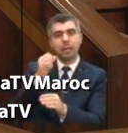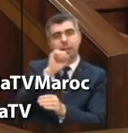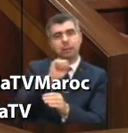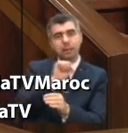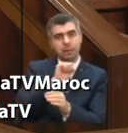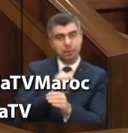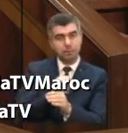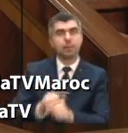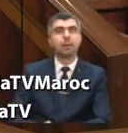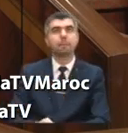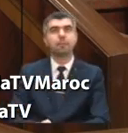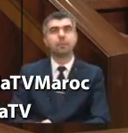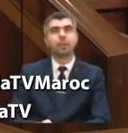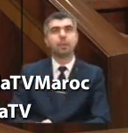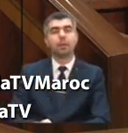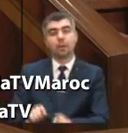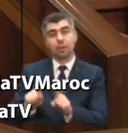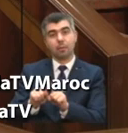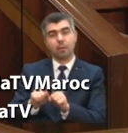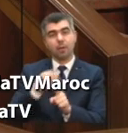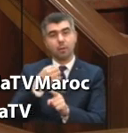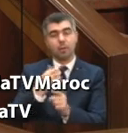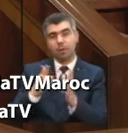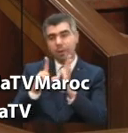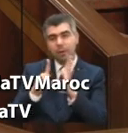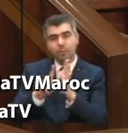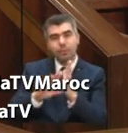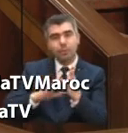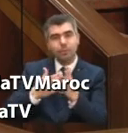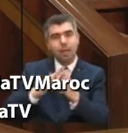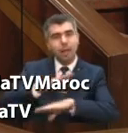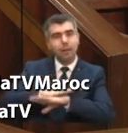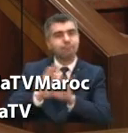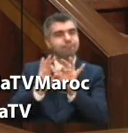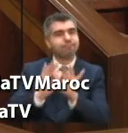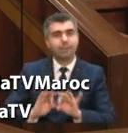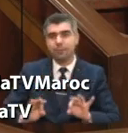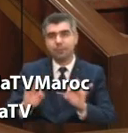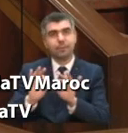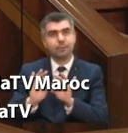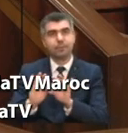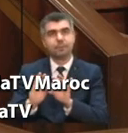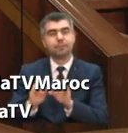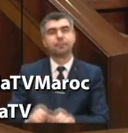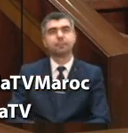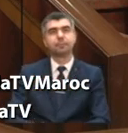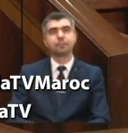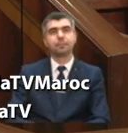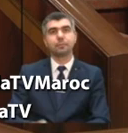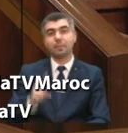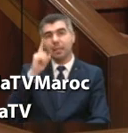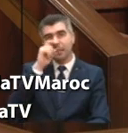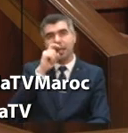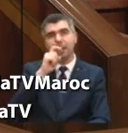وجشع لما ادى في القانون لما ادى في مدونات الشغل، وفي استغلال جشع ويعني صعب